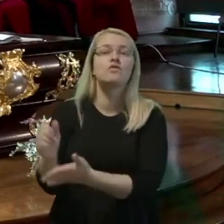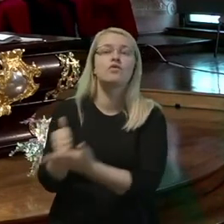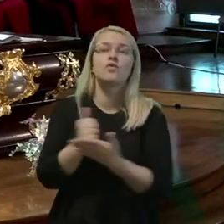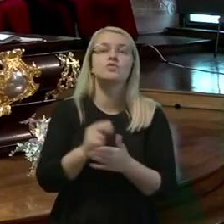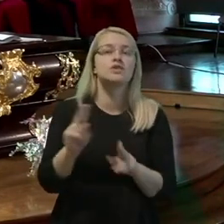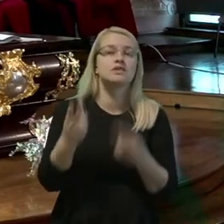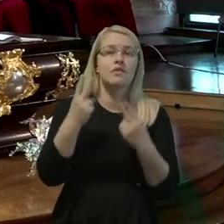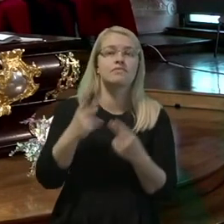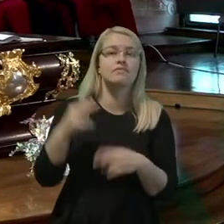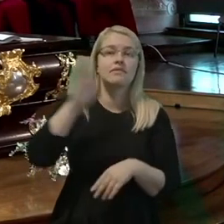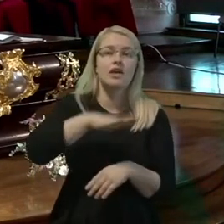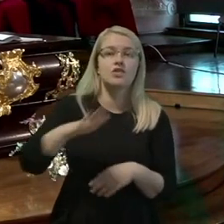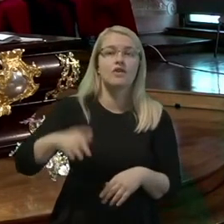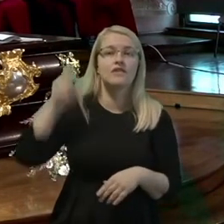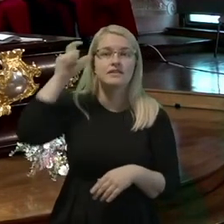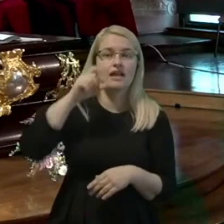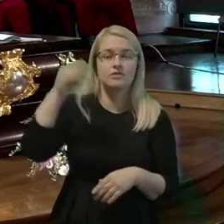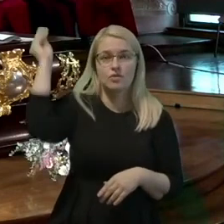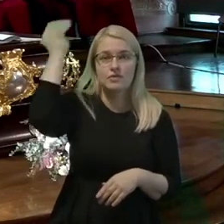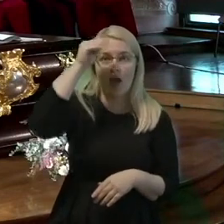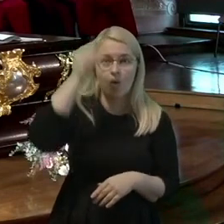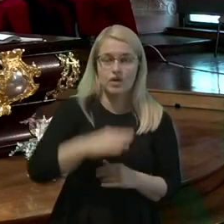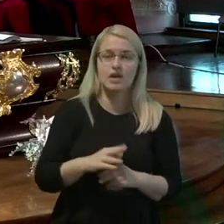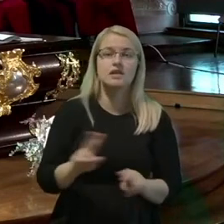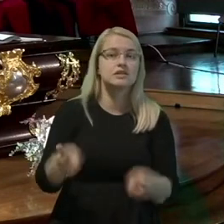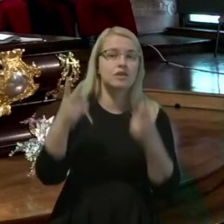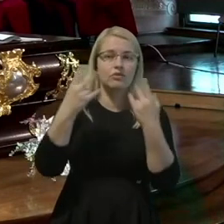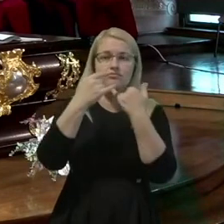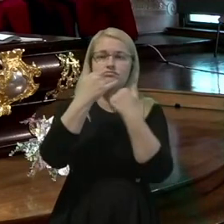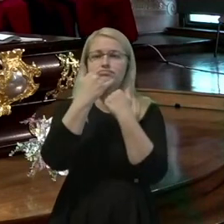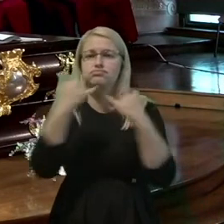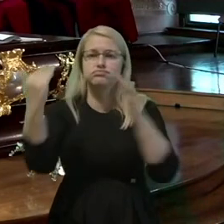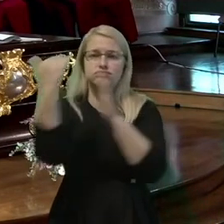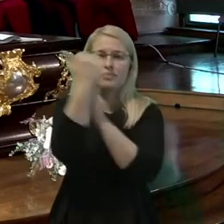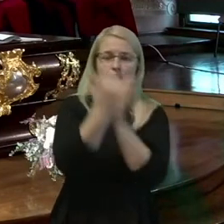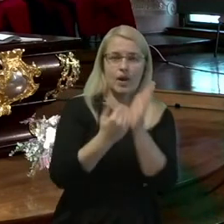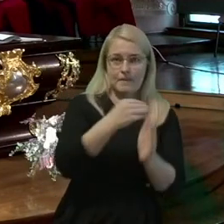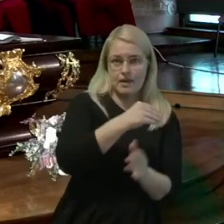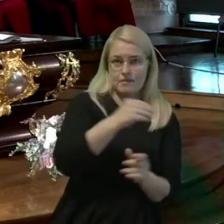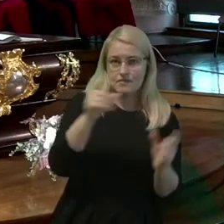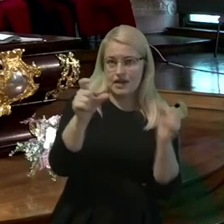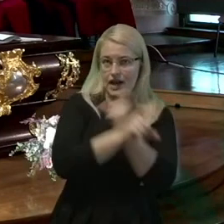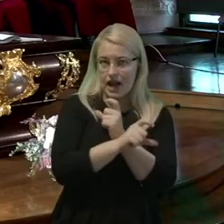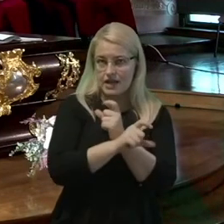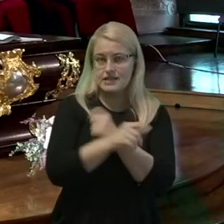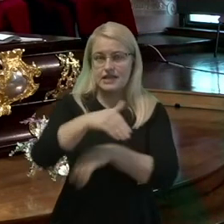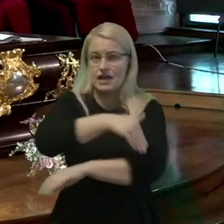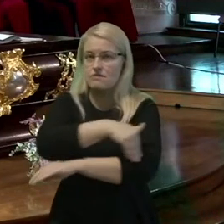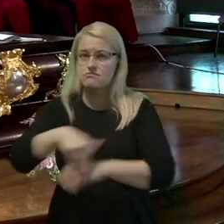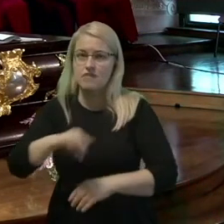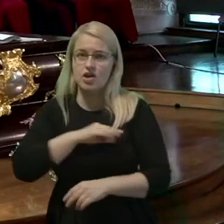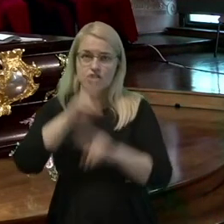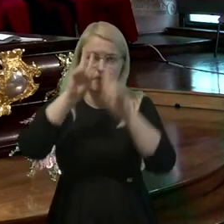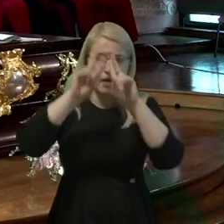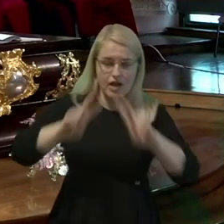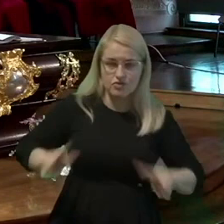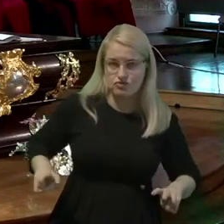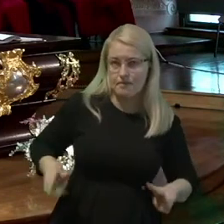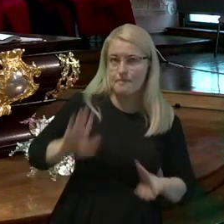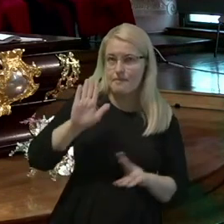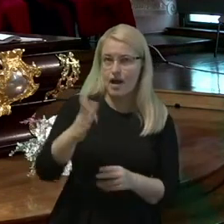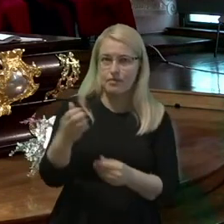Nauki i wielu innych programów krajowych i zagranicznych. Nasze badaczki i nasi badacze